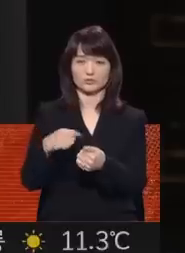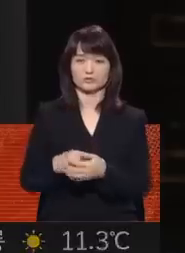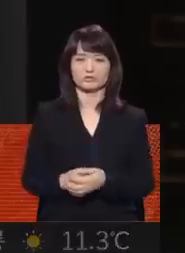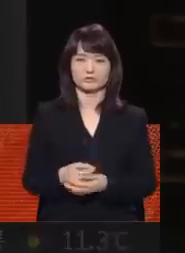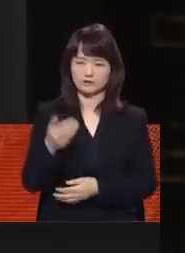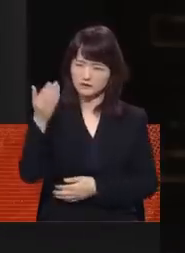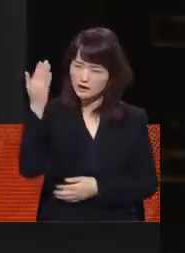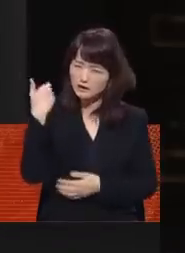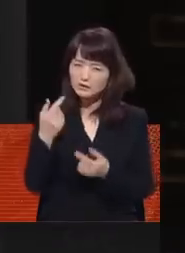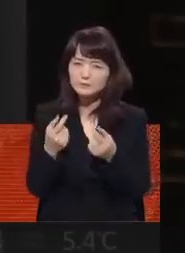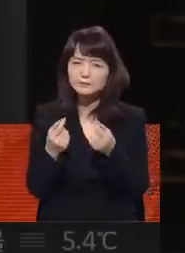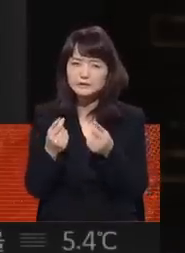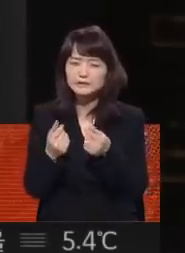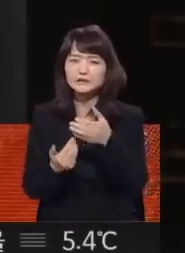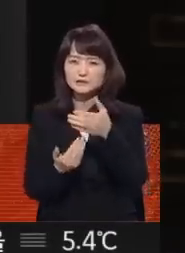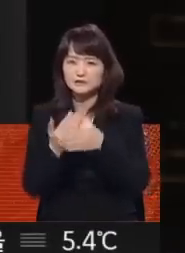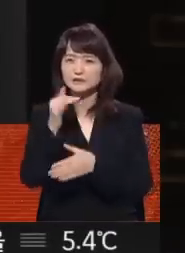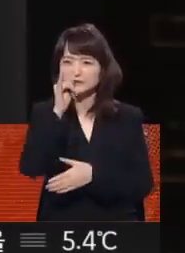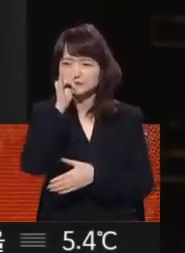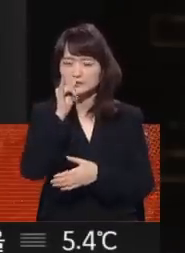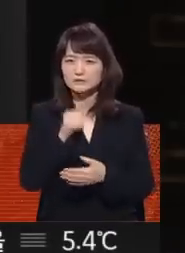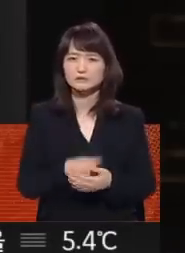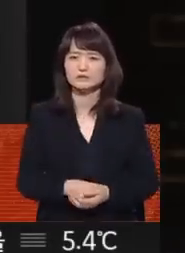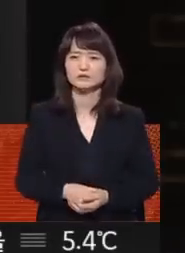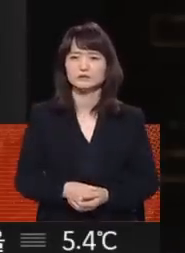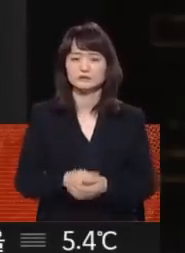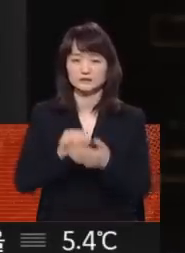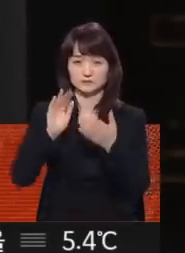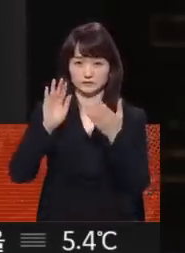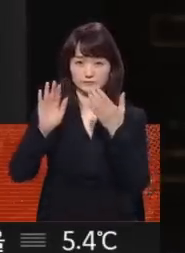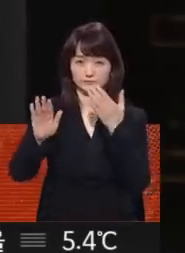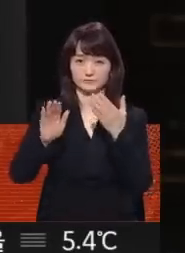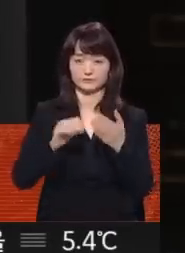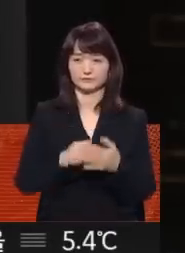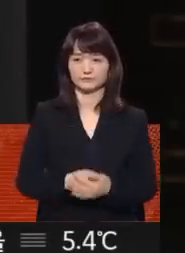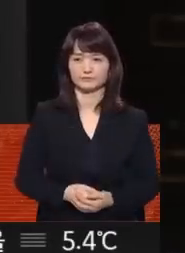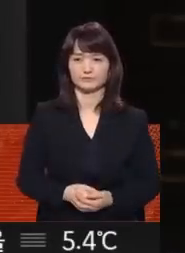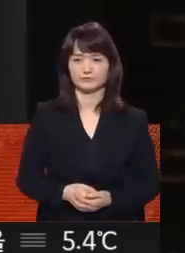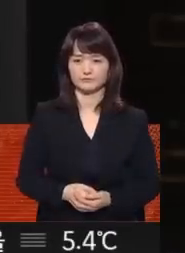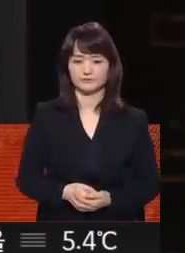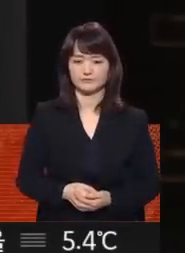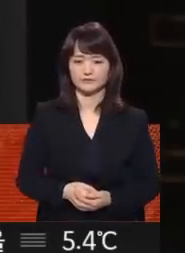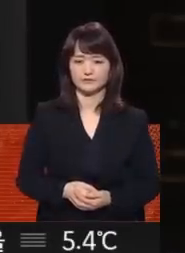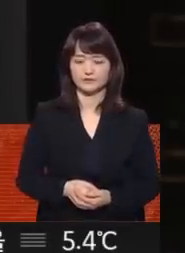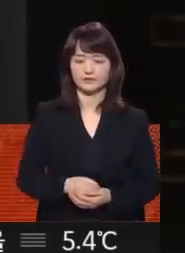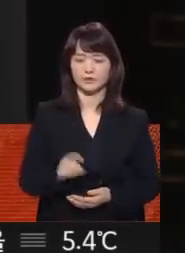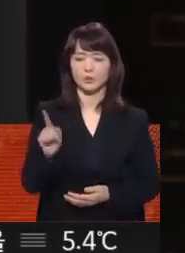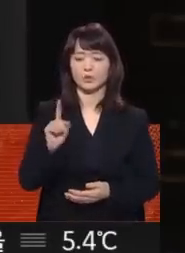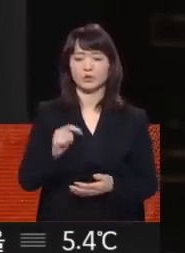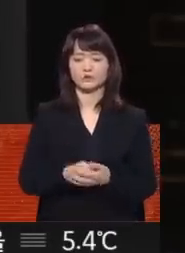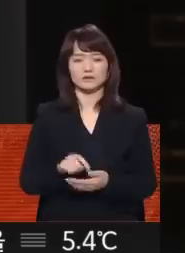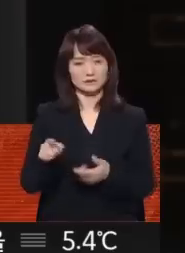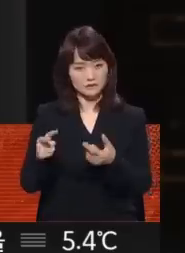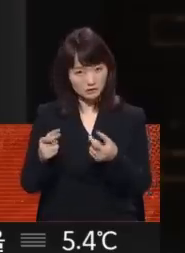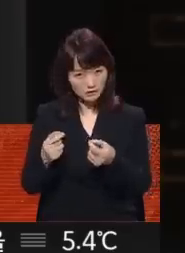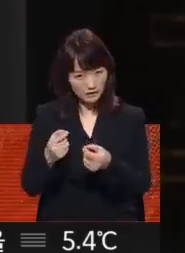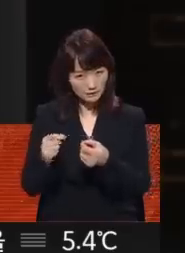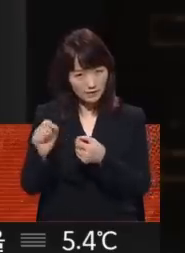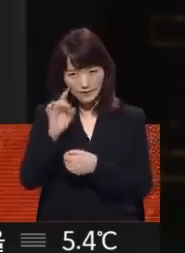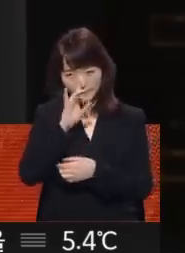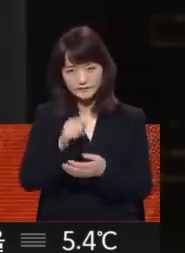그러니까 과거에 또 유사한 사건이 있었대요 그러고 나서 이후에 이러면 안 되겠구나 해서이 면접관들을